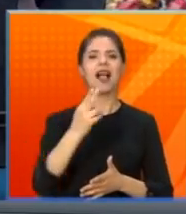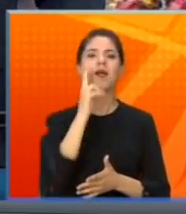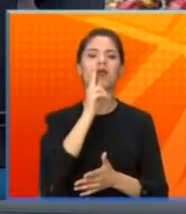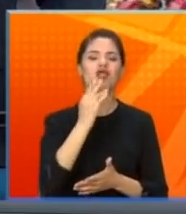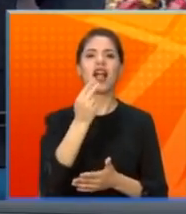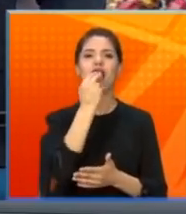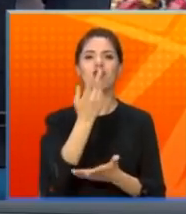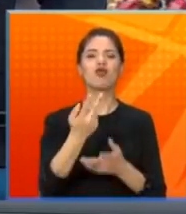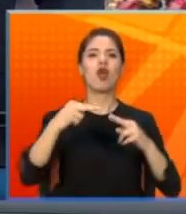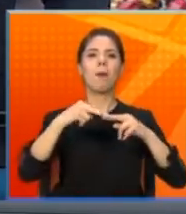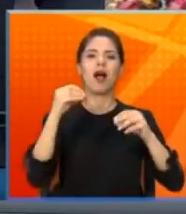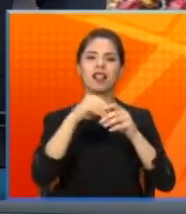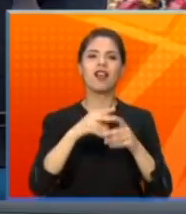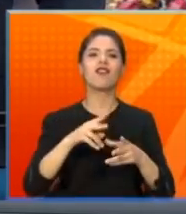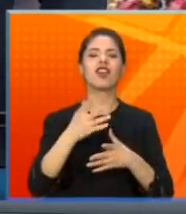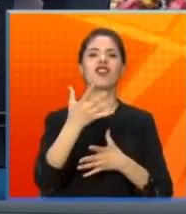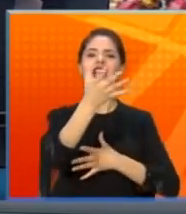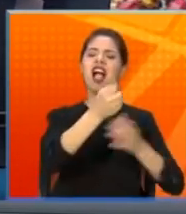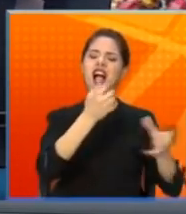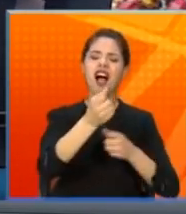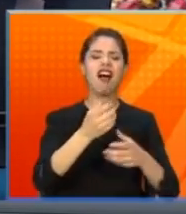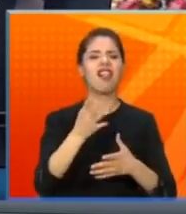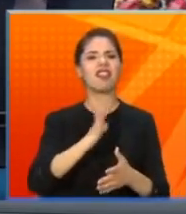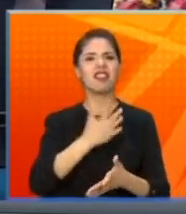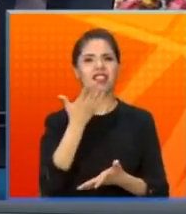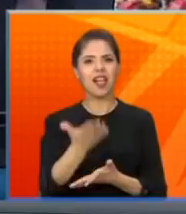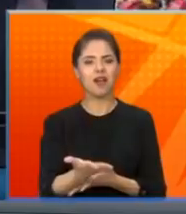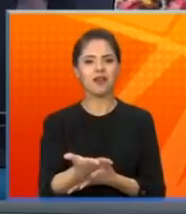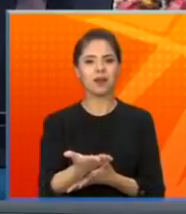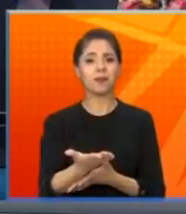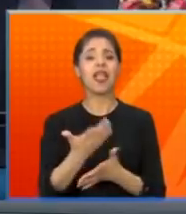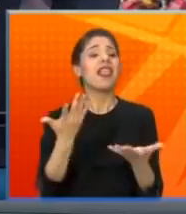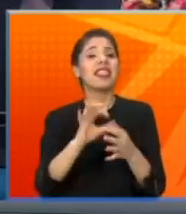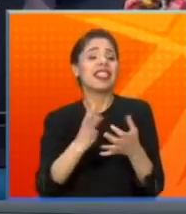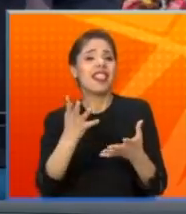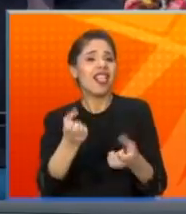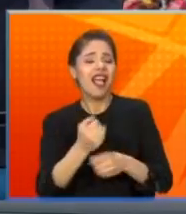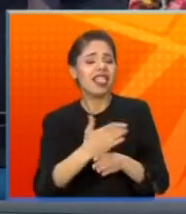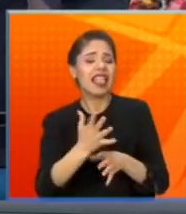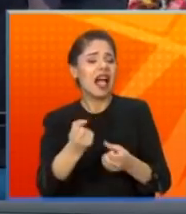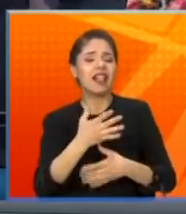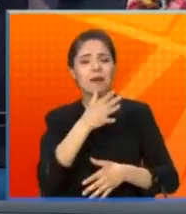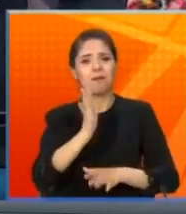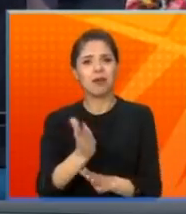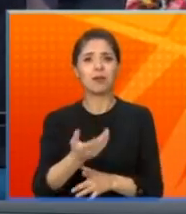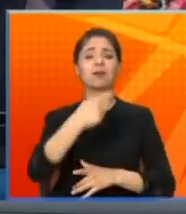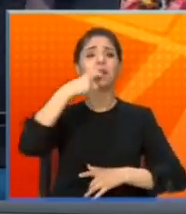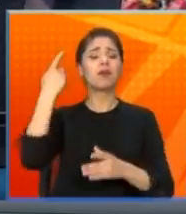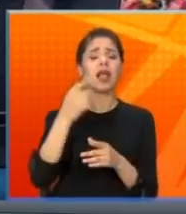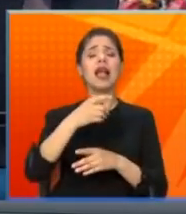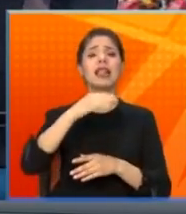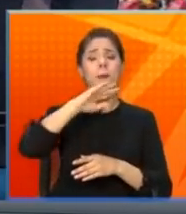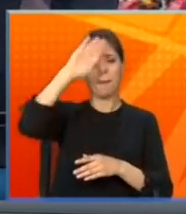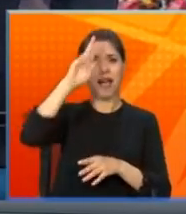olmazsa olmazı şekerleme çikolata Baklava için yola çıkanlar doldurdu bugün niye aldıklarını bilmiyoruz Tabii eski Bayram arefesinde ki kadar